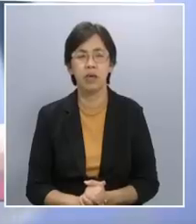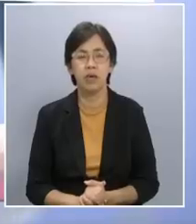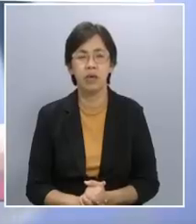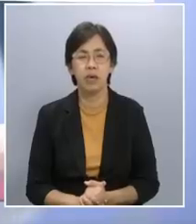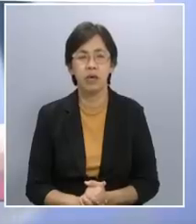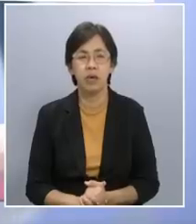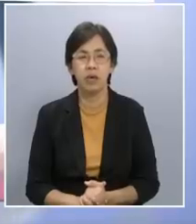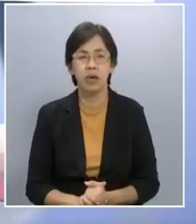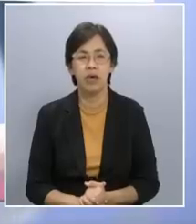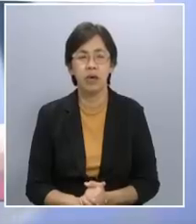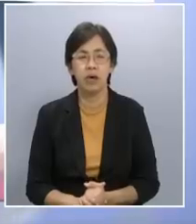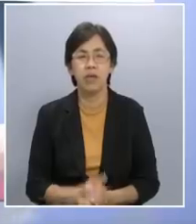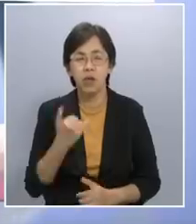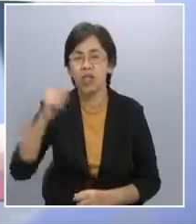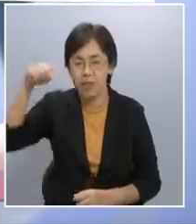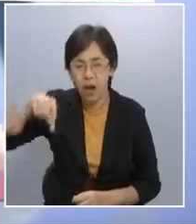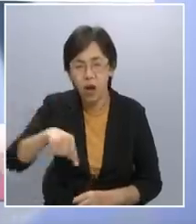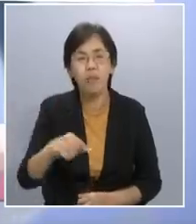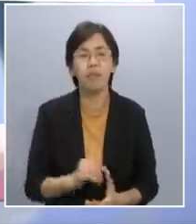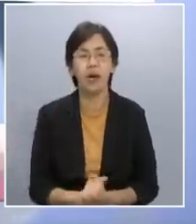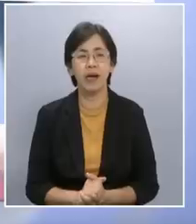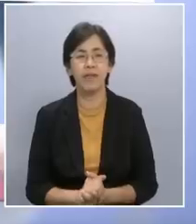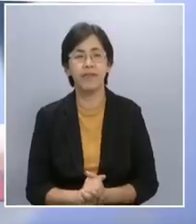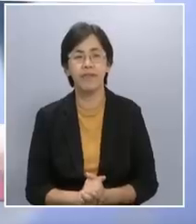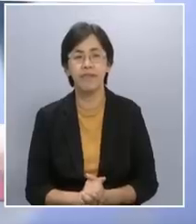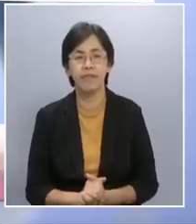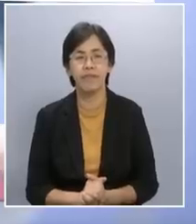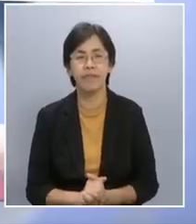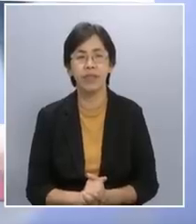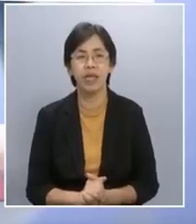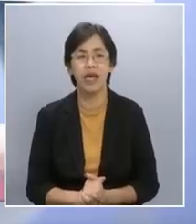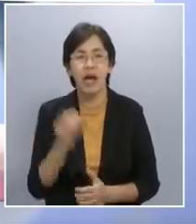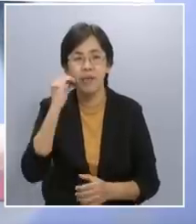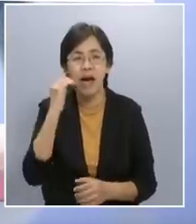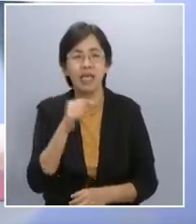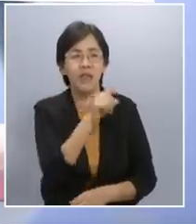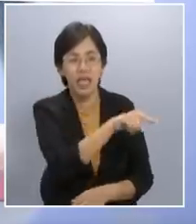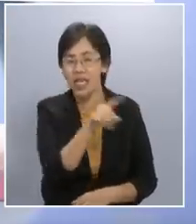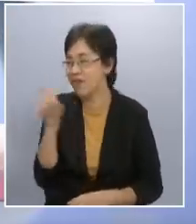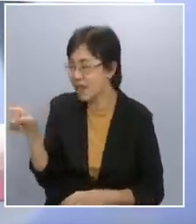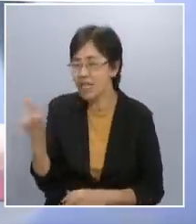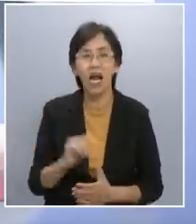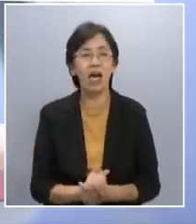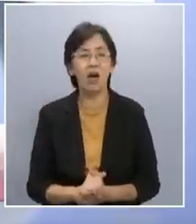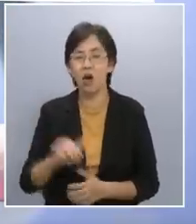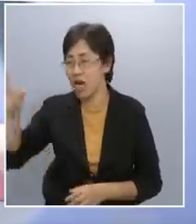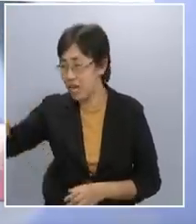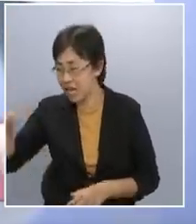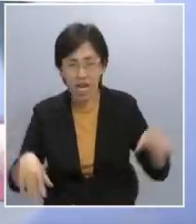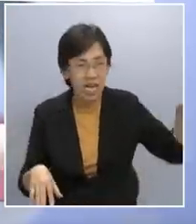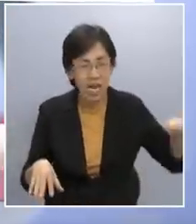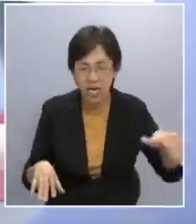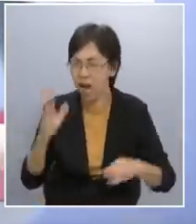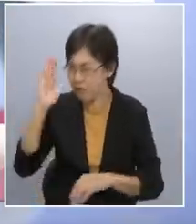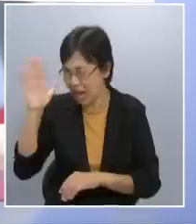งมาสะพานมาพอดีเลยเขาก็เรียกเขาก็ให้เรียกเพื่อนบ้านหลังนี้ก็บ้านหลังนี้นี่เฮียคนนี้แหละไปช่ว